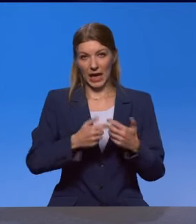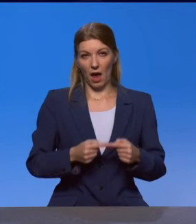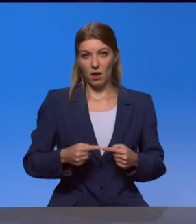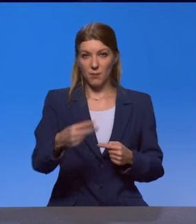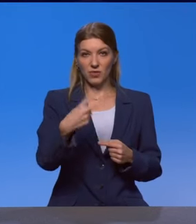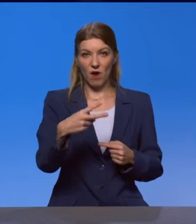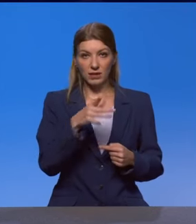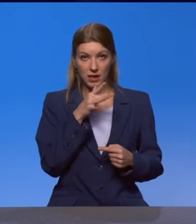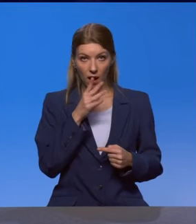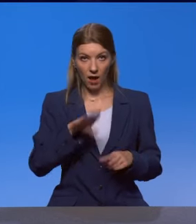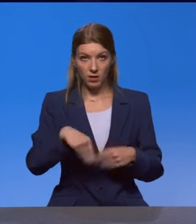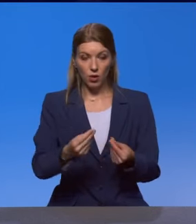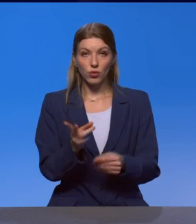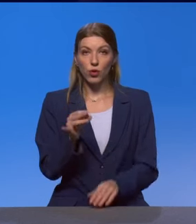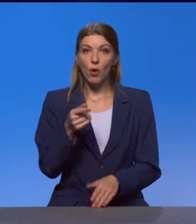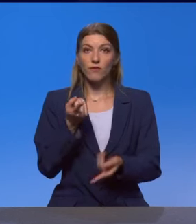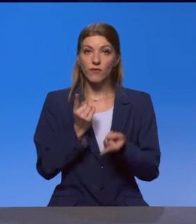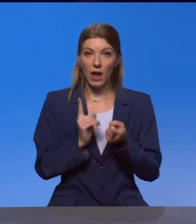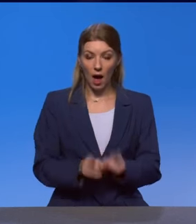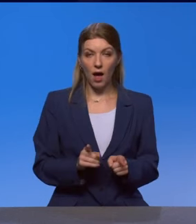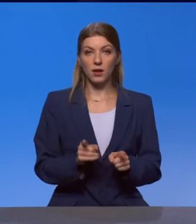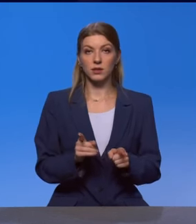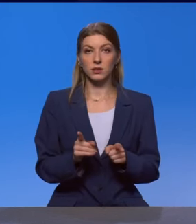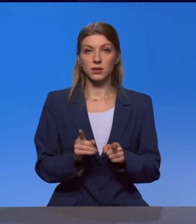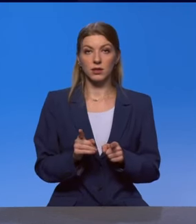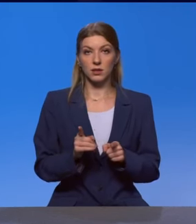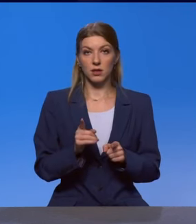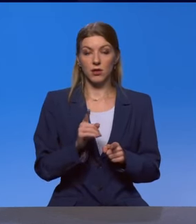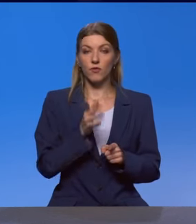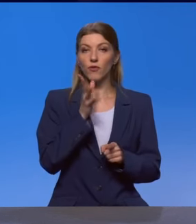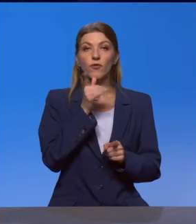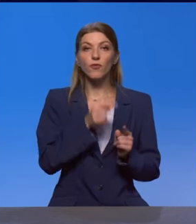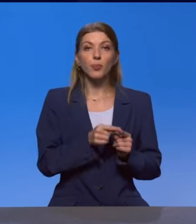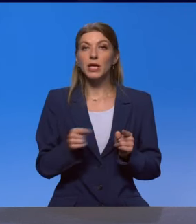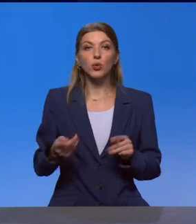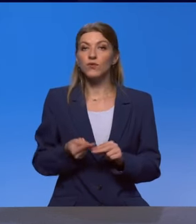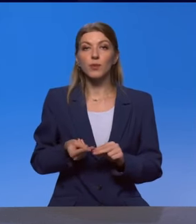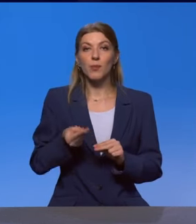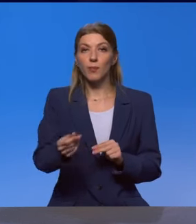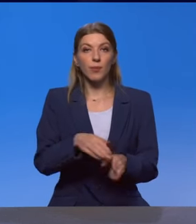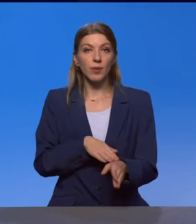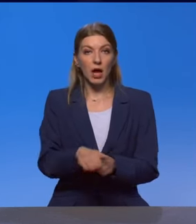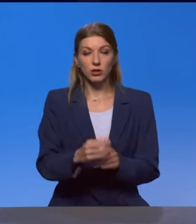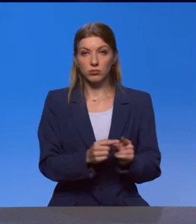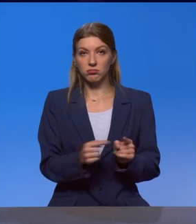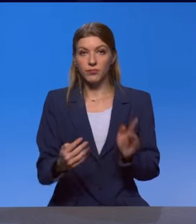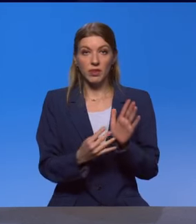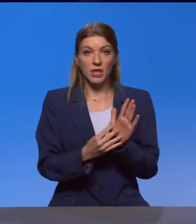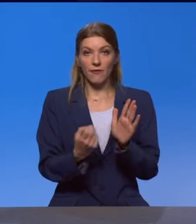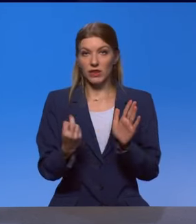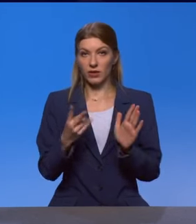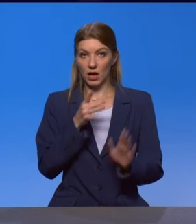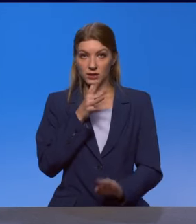срок реальной жизни кредита, то есть срок, в течение которого он гасит, составляет примерно 9-12 лет.